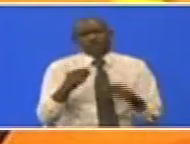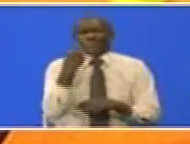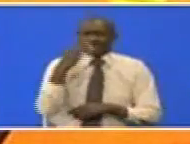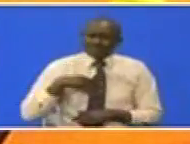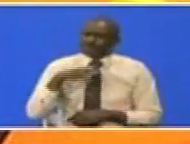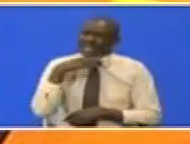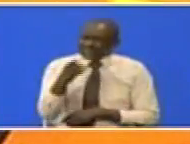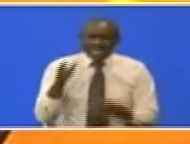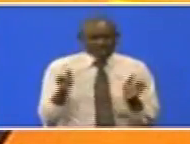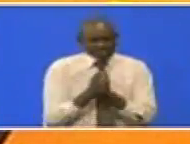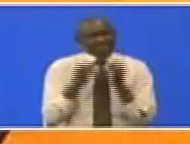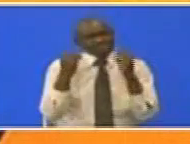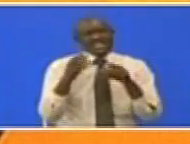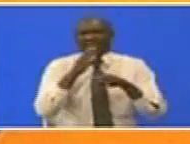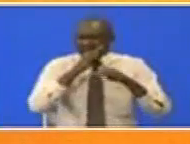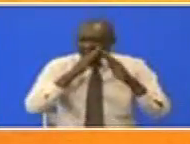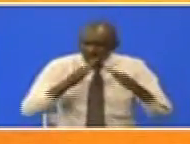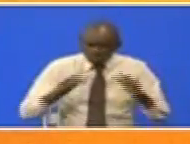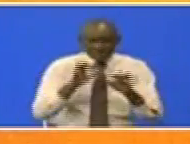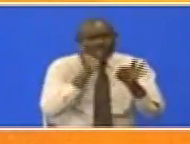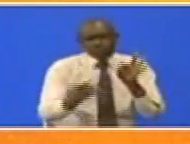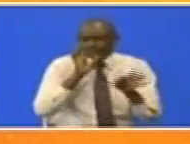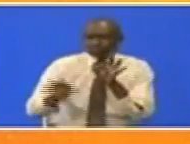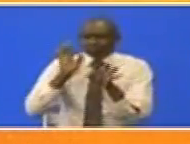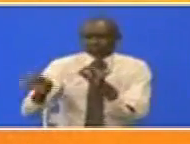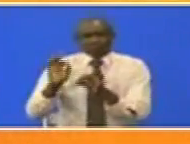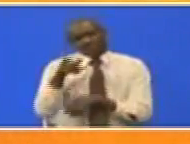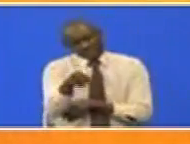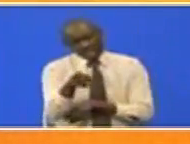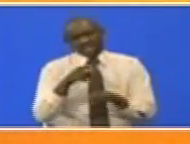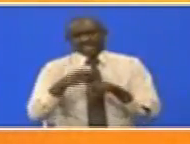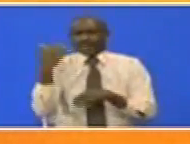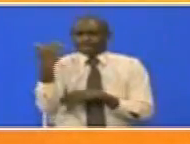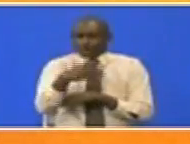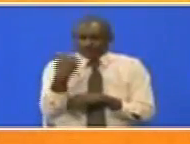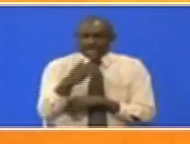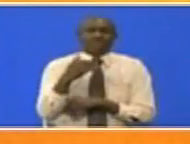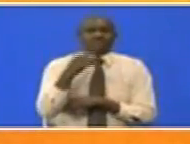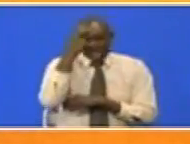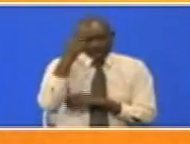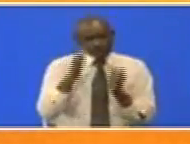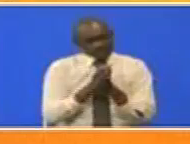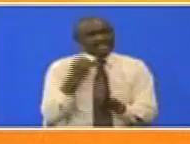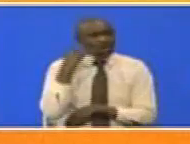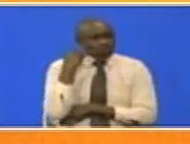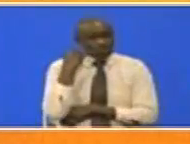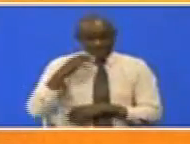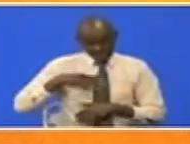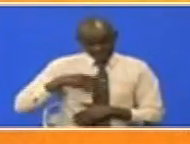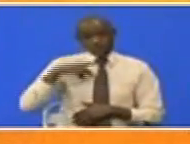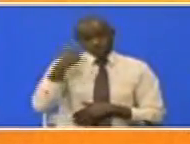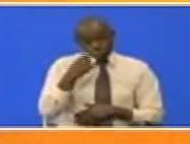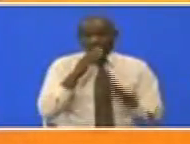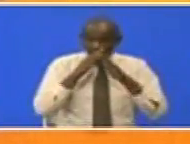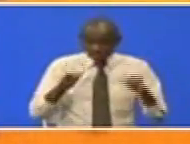watatu na makazi Ya wenyeji wa eneo la olpo simori kuchomwa katika mpaka wa kaunti Za narok na nakuru wenyeji waliochomewa